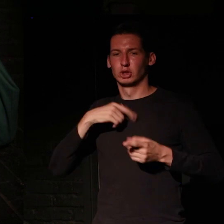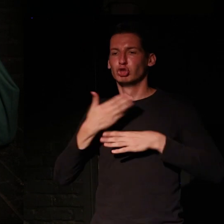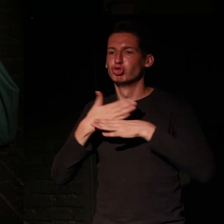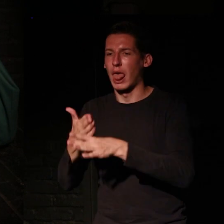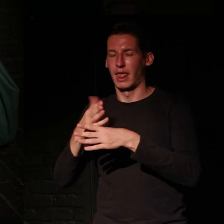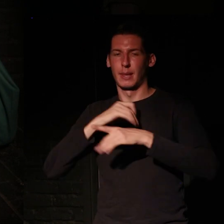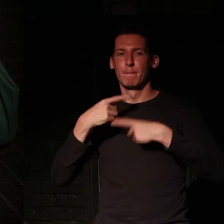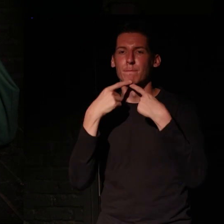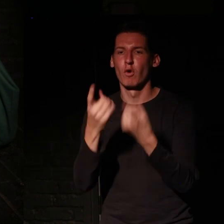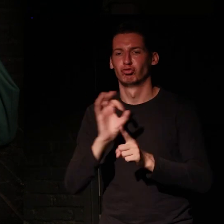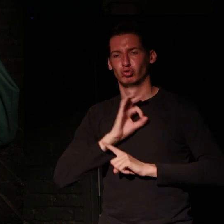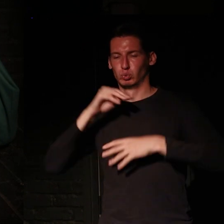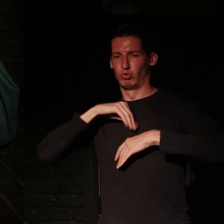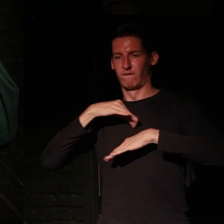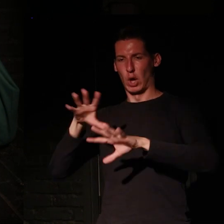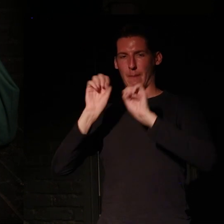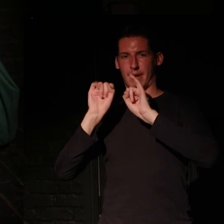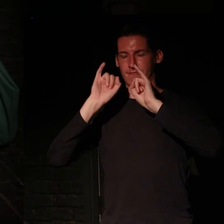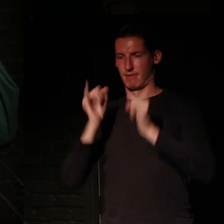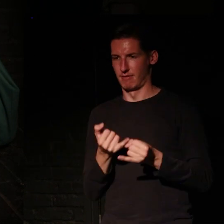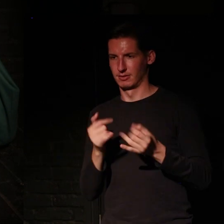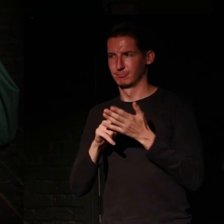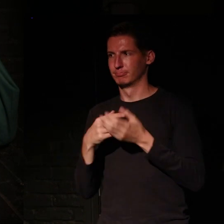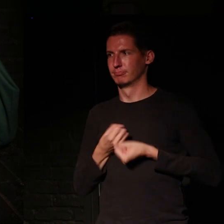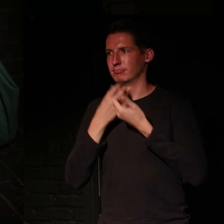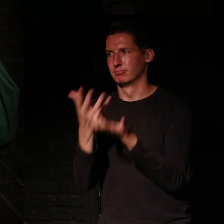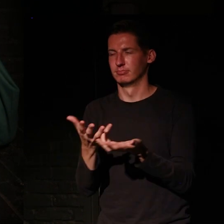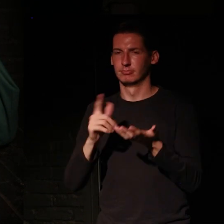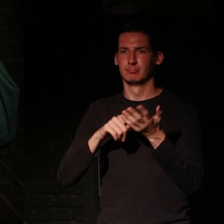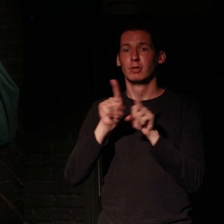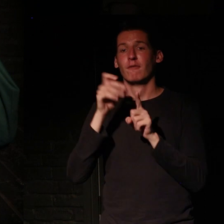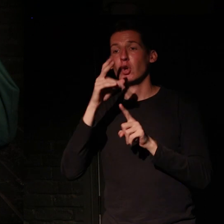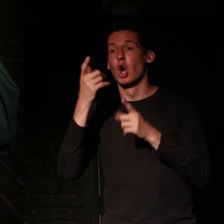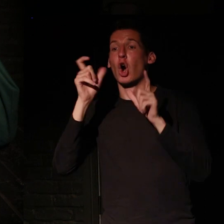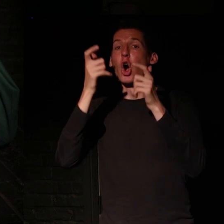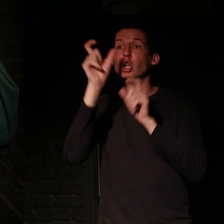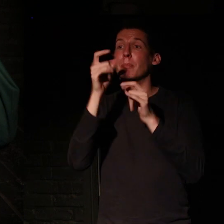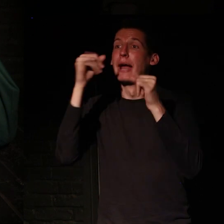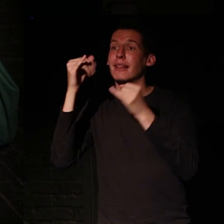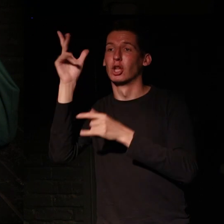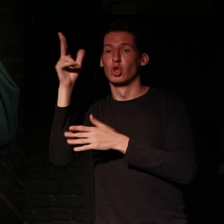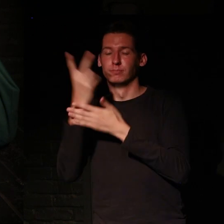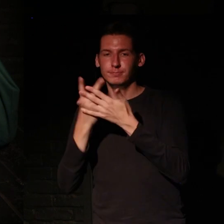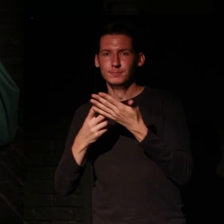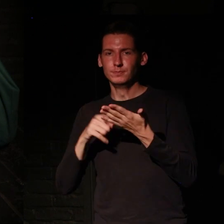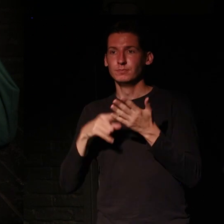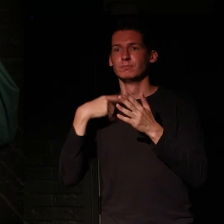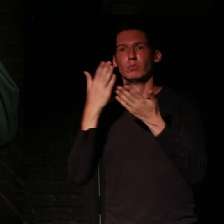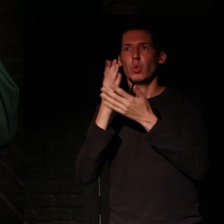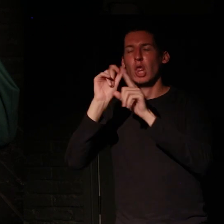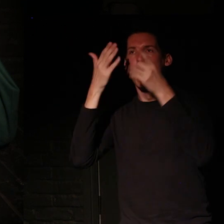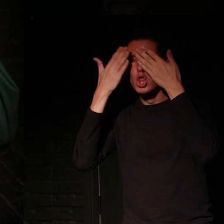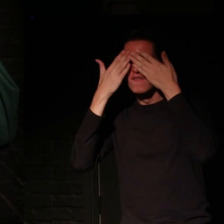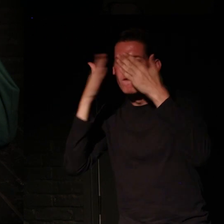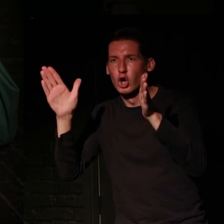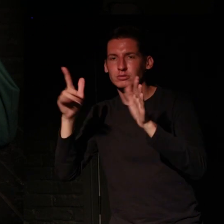się refleksją, bo czasami refleksja innego czytelnika potrafi nam bardzo otworzyć